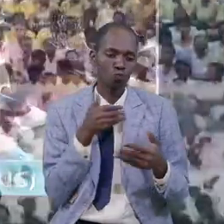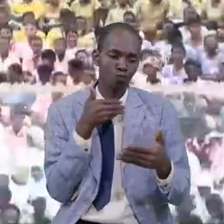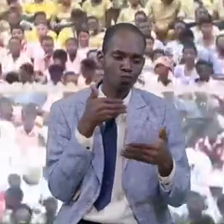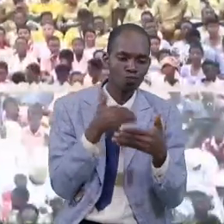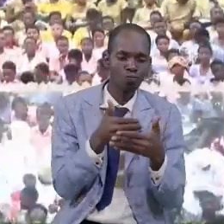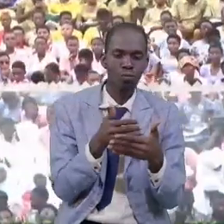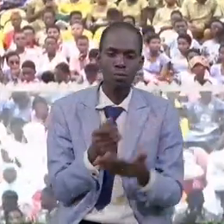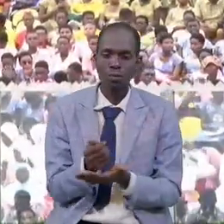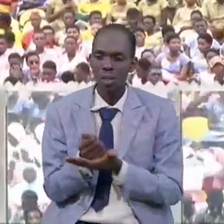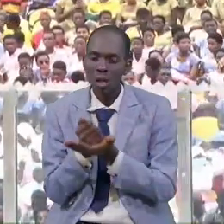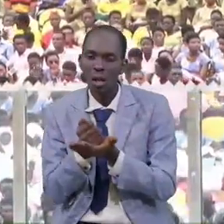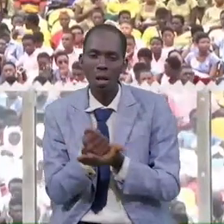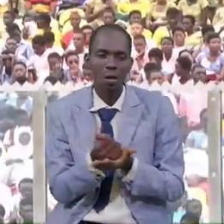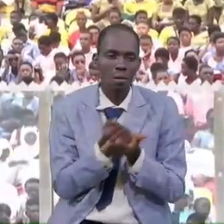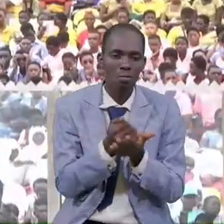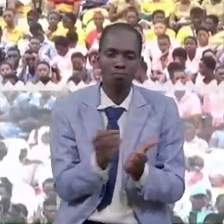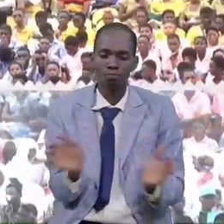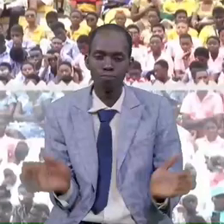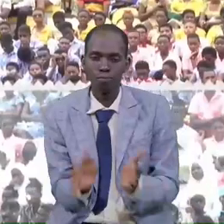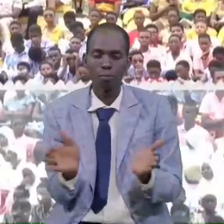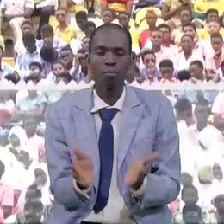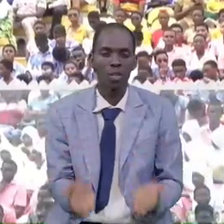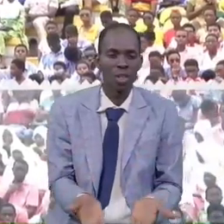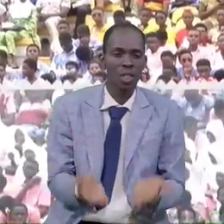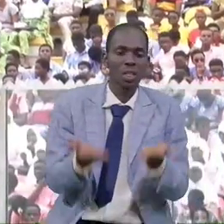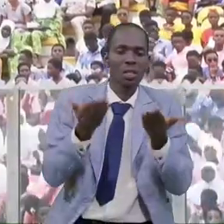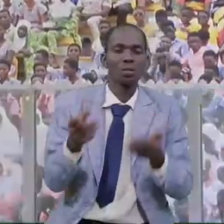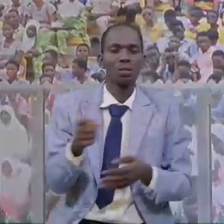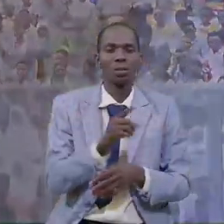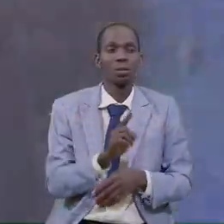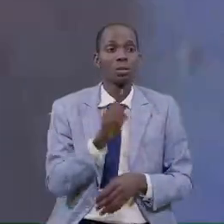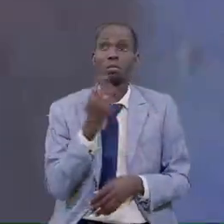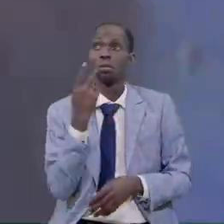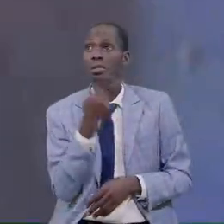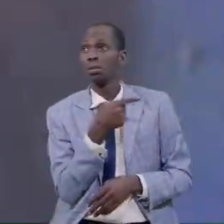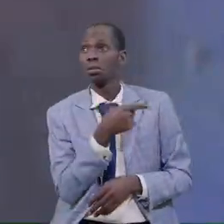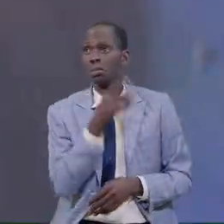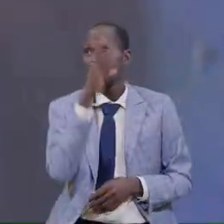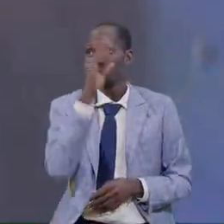t'aider, pour t'élever. That man, cet homme